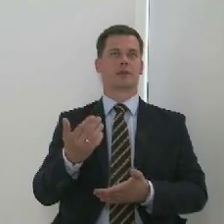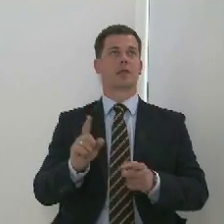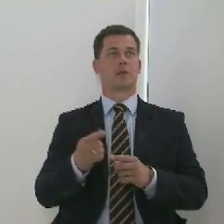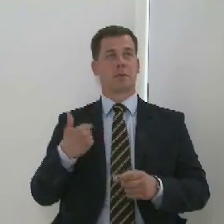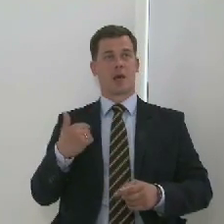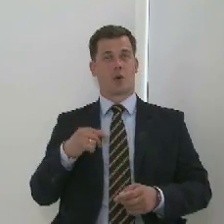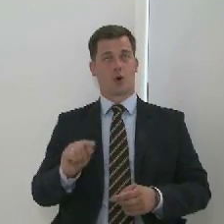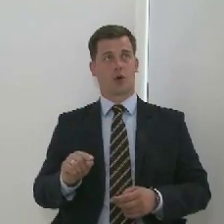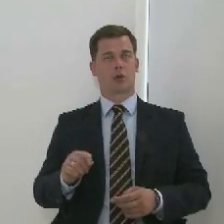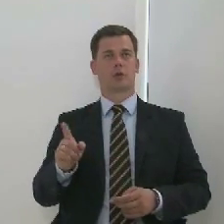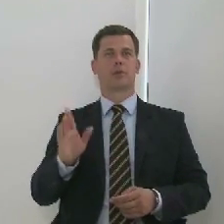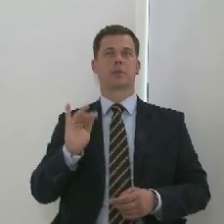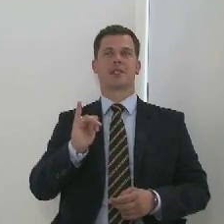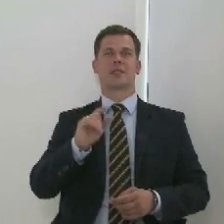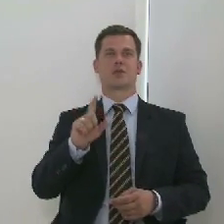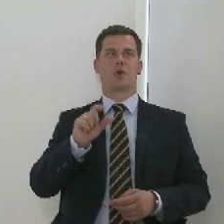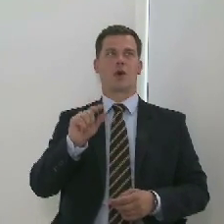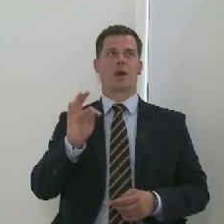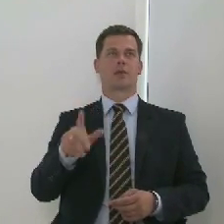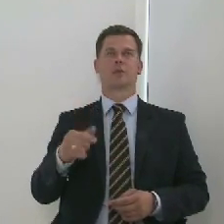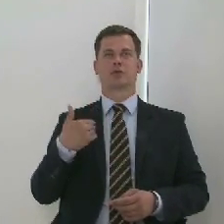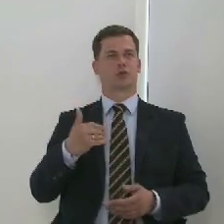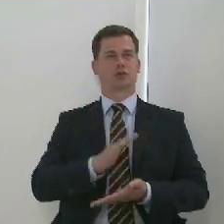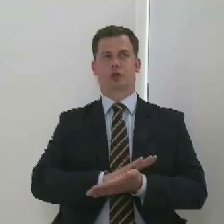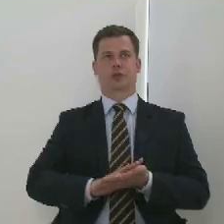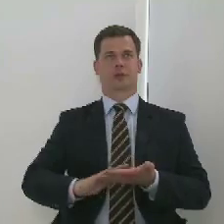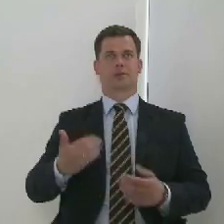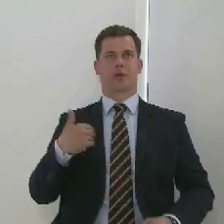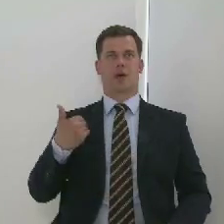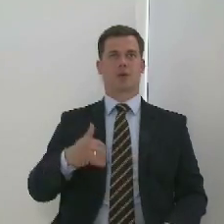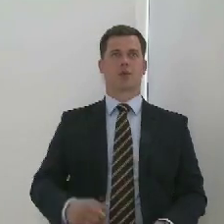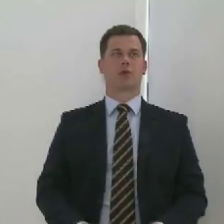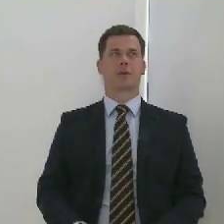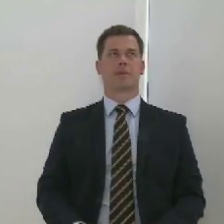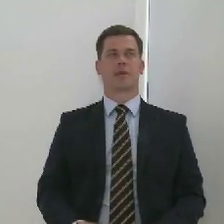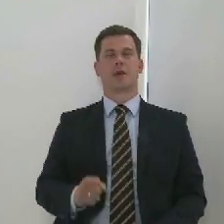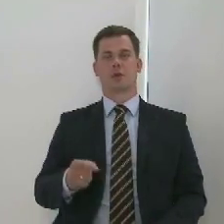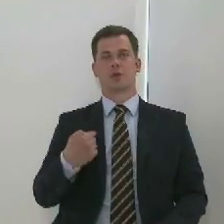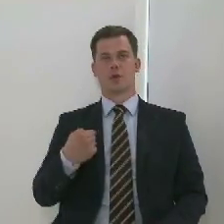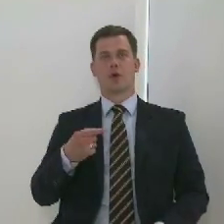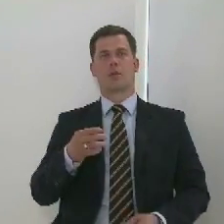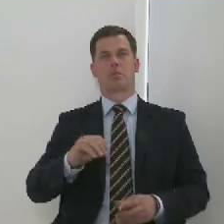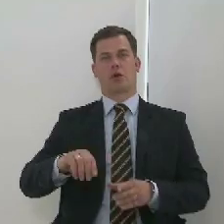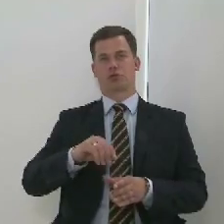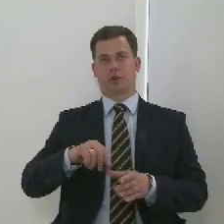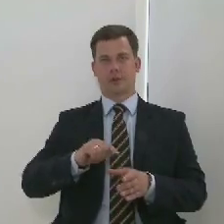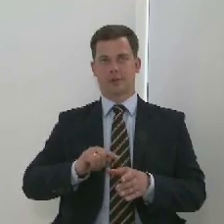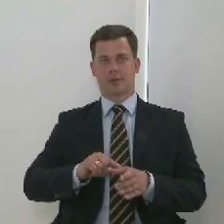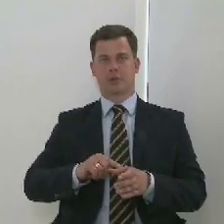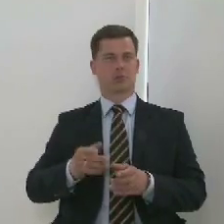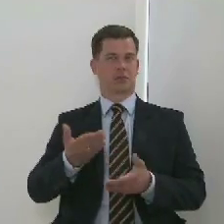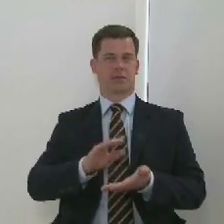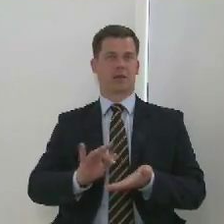będzie tak zwany izolat, czyli białko w czystej postaci. Postać ta to jest proszek o